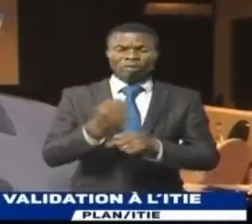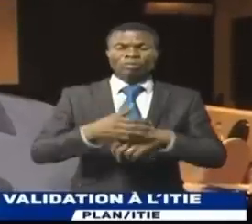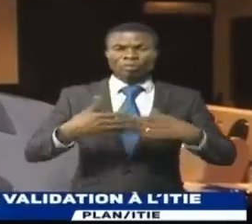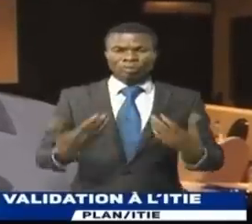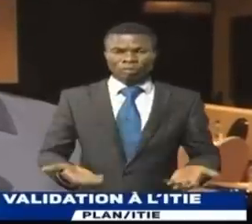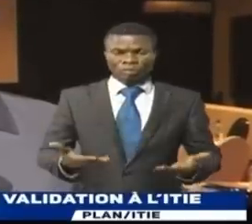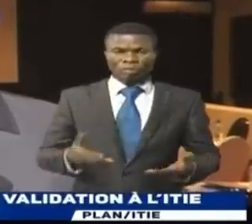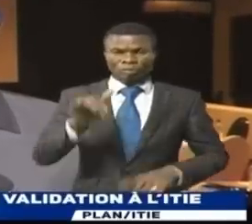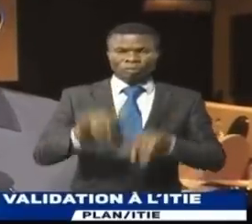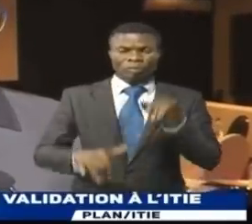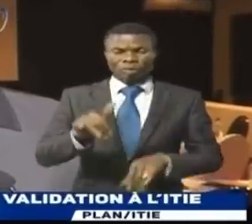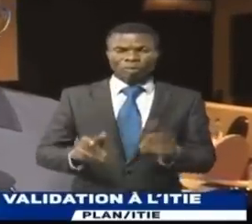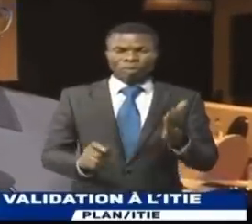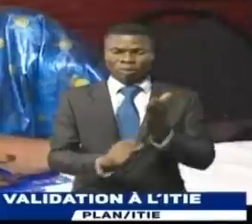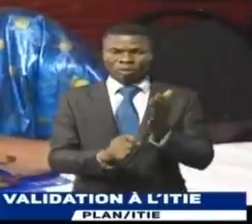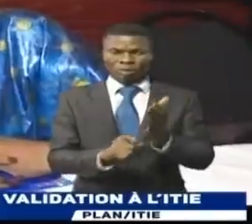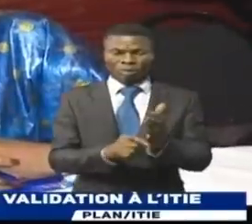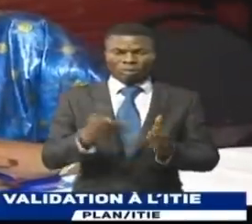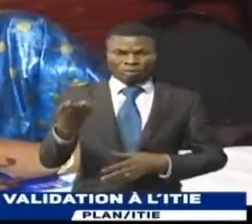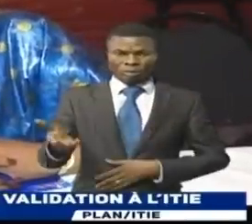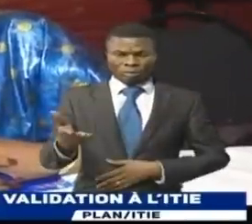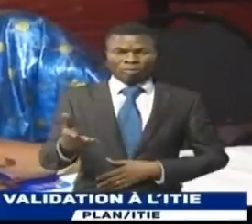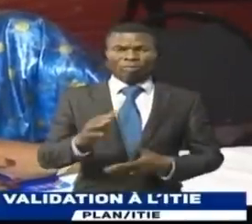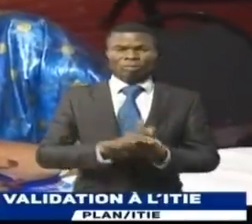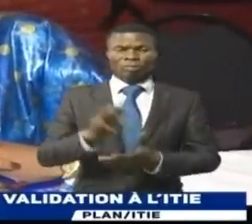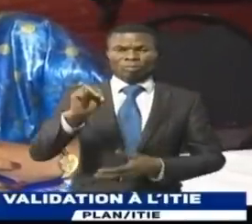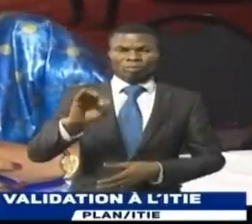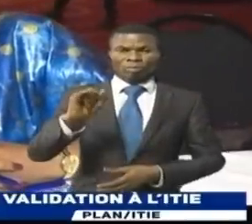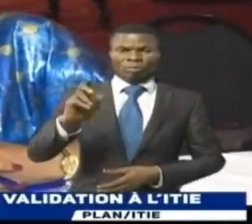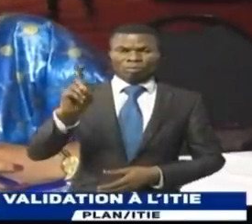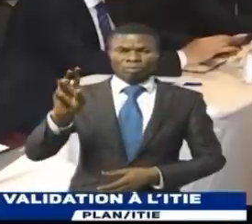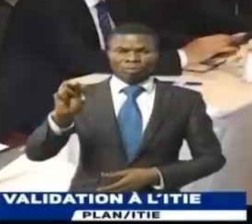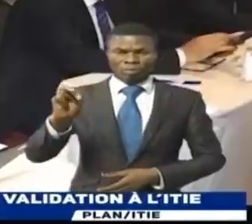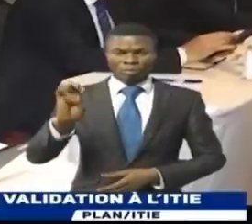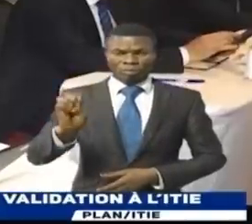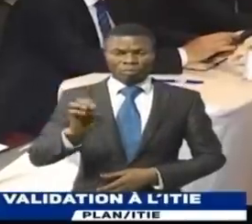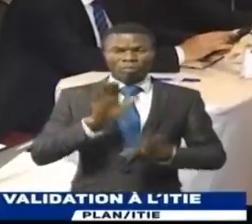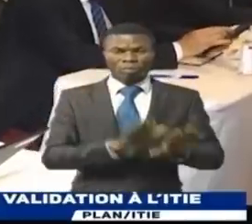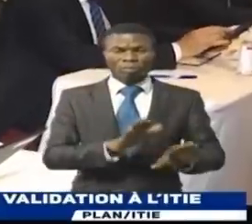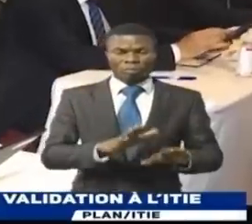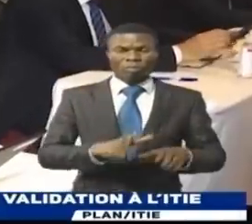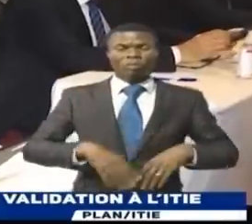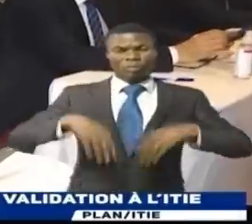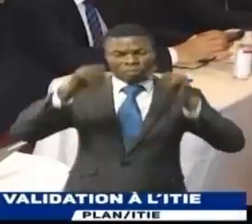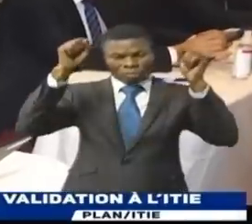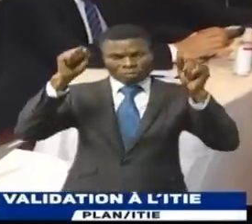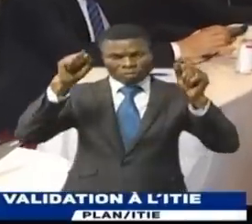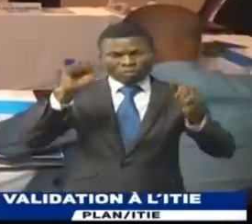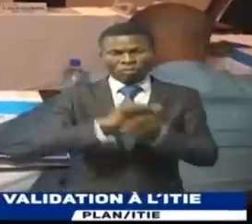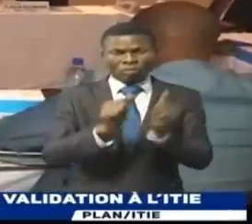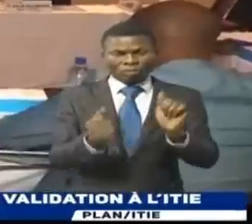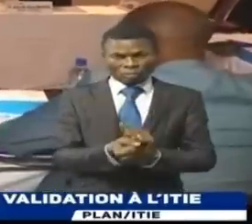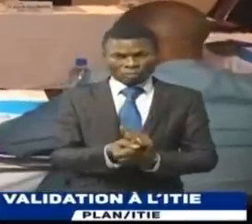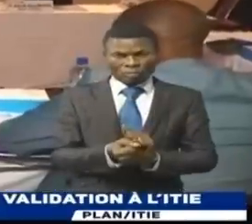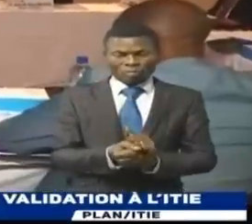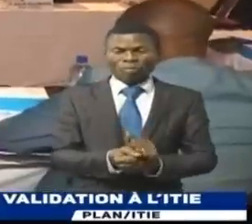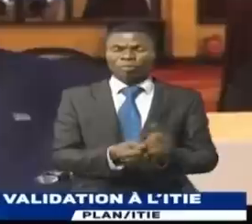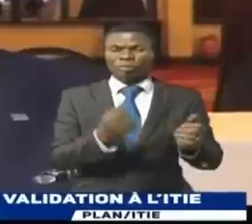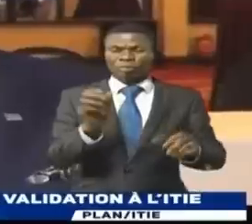du secrétariat technique de l'ITE. La RDC, toujours dans l'attente de sa validation sur le processus